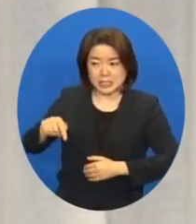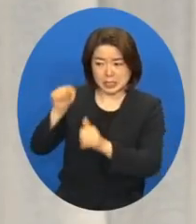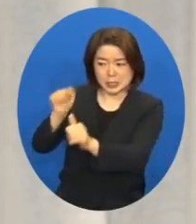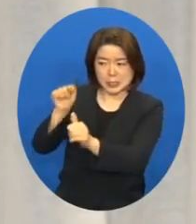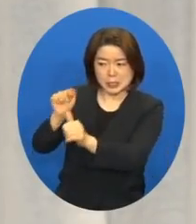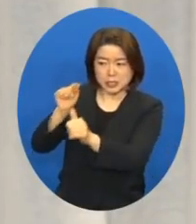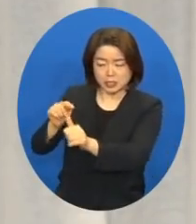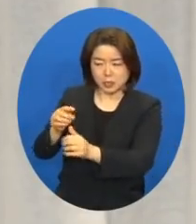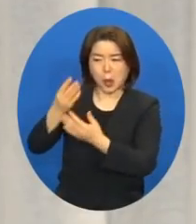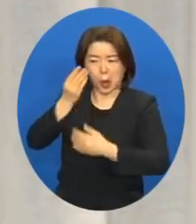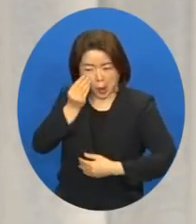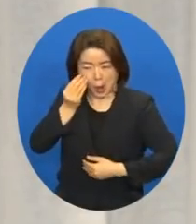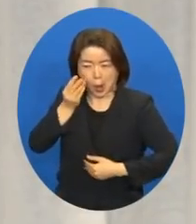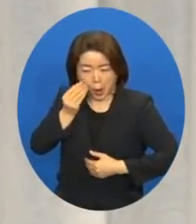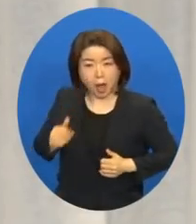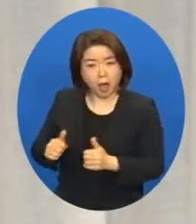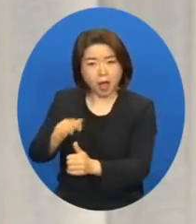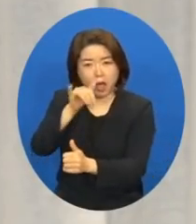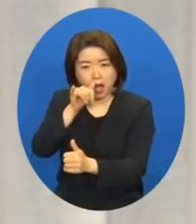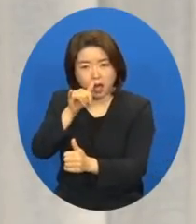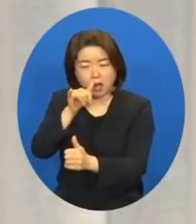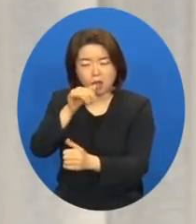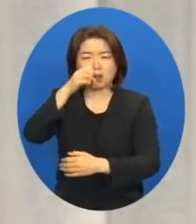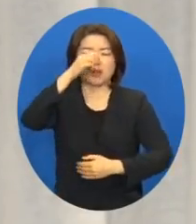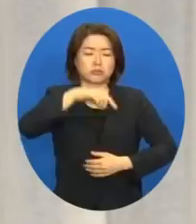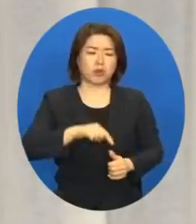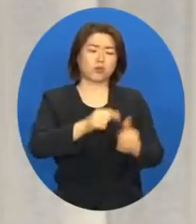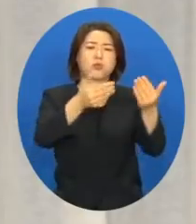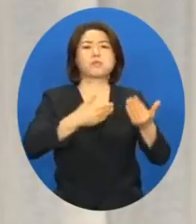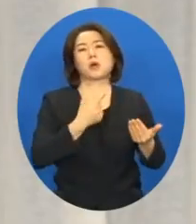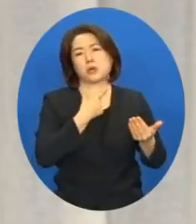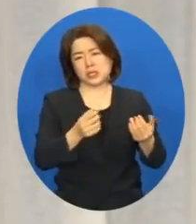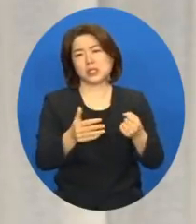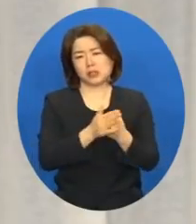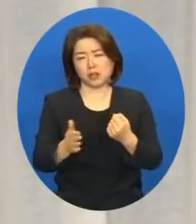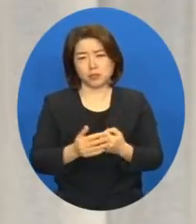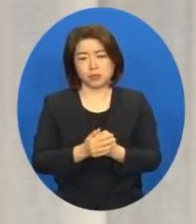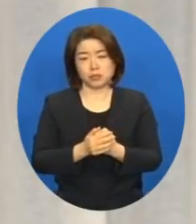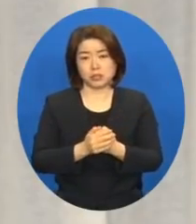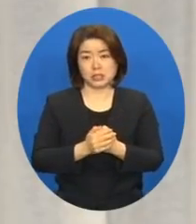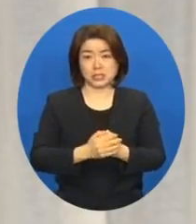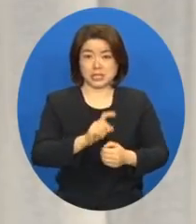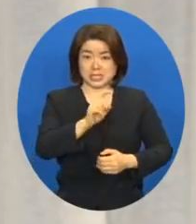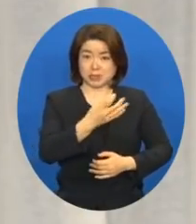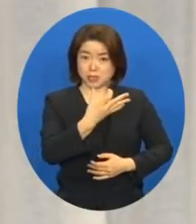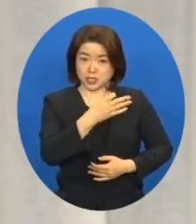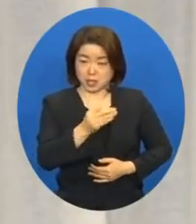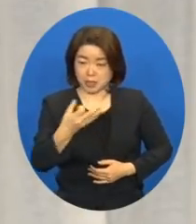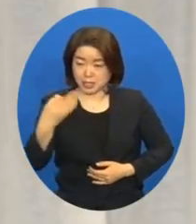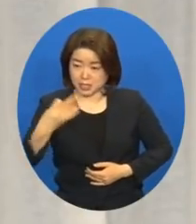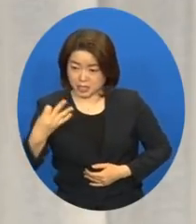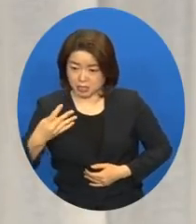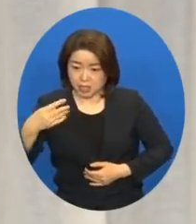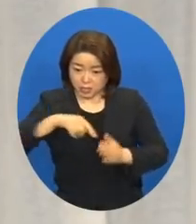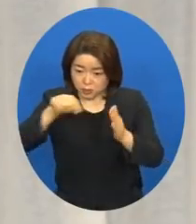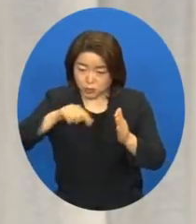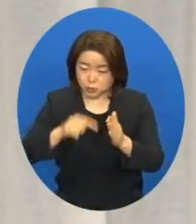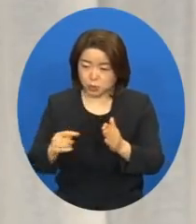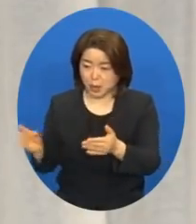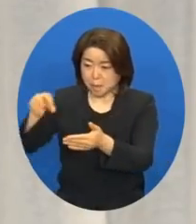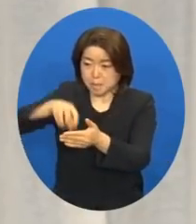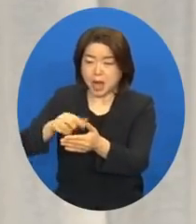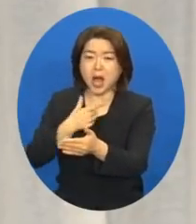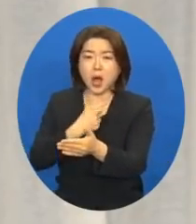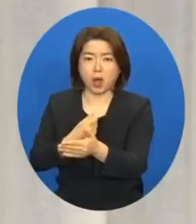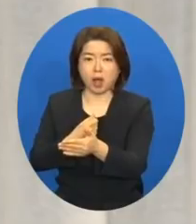거지요? 그럼 구원을 받고 싶어서, 14만 4천 명에 들어가고 싶어서. 그들은 아직